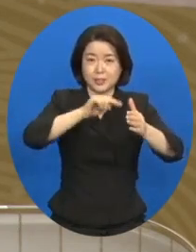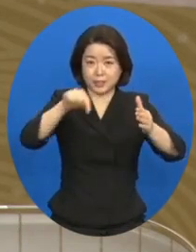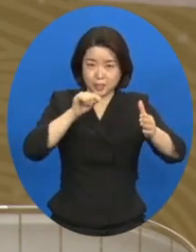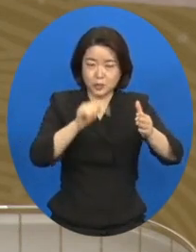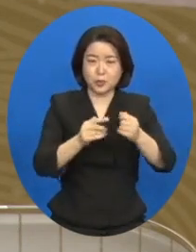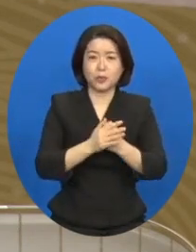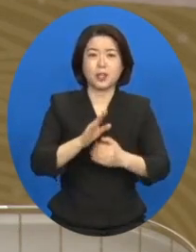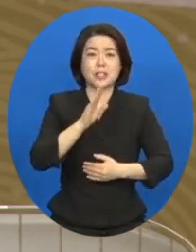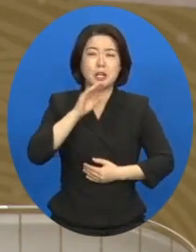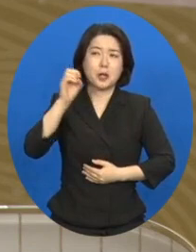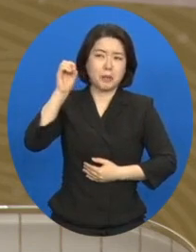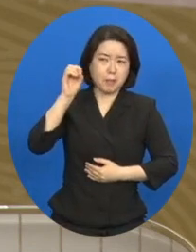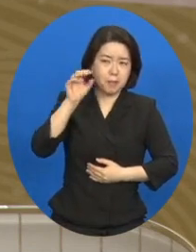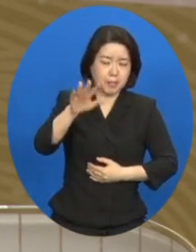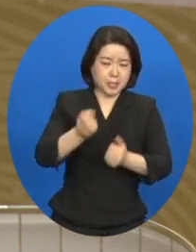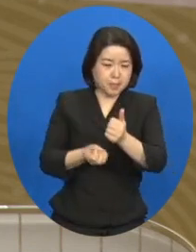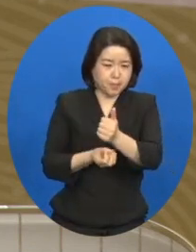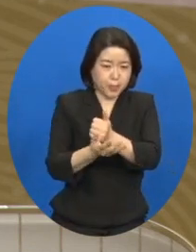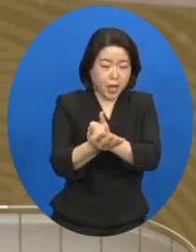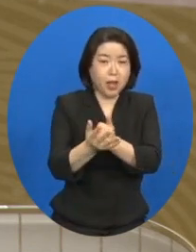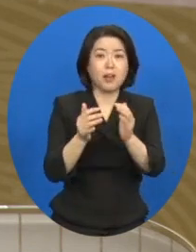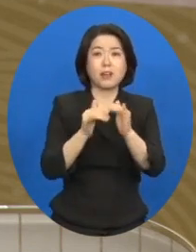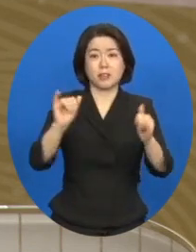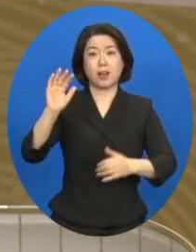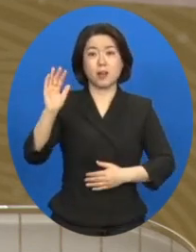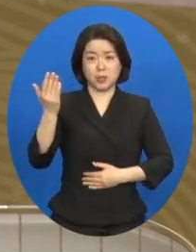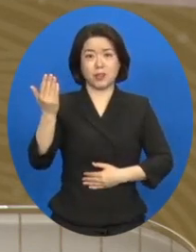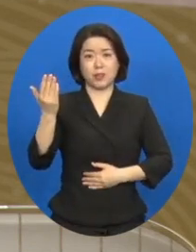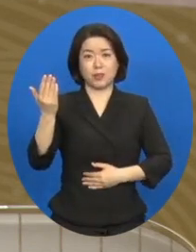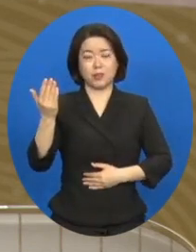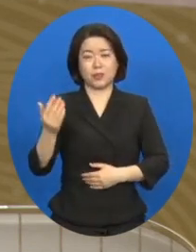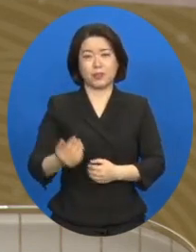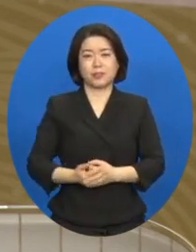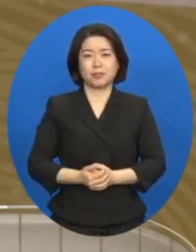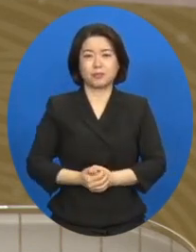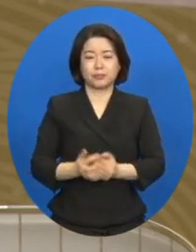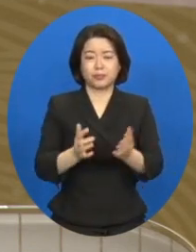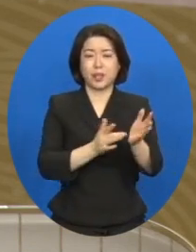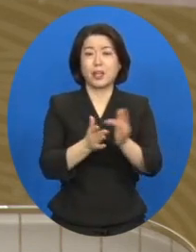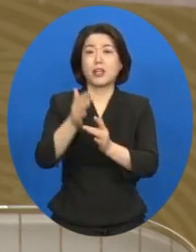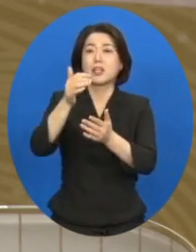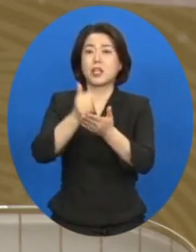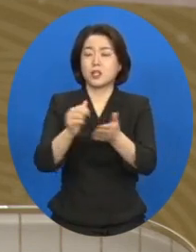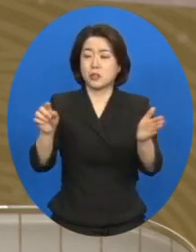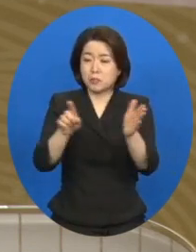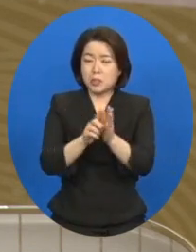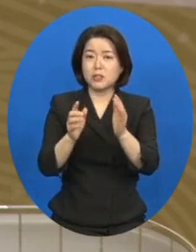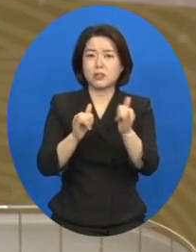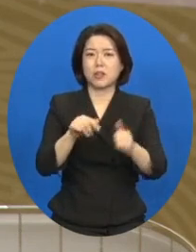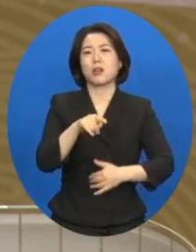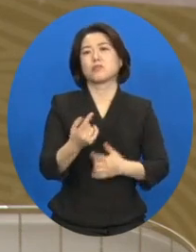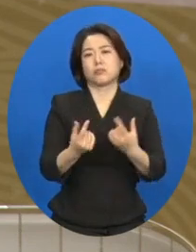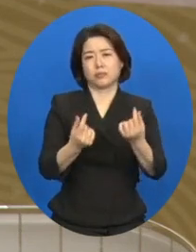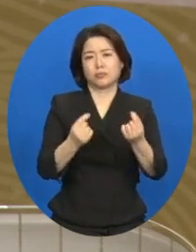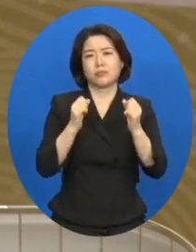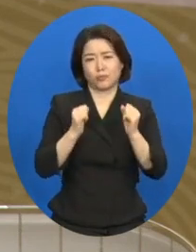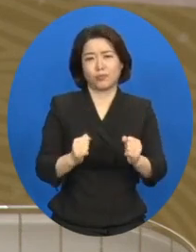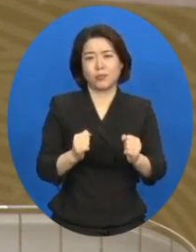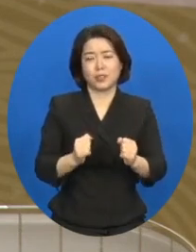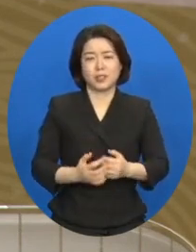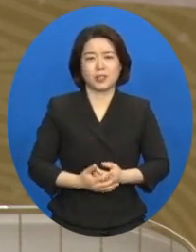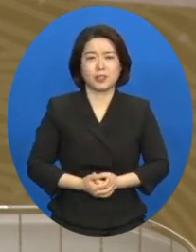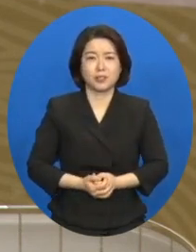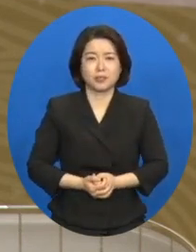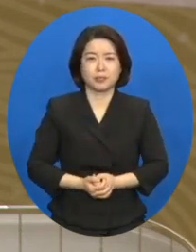정말 빛의 영향을 끼치는 사람이 되어버려요. 예수 믿는 사람은 그런 존재인 거예요.